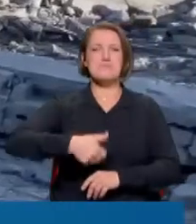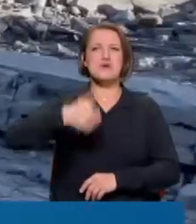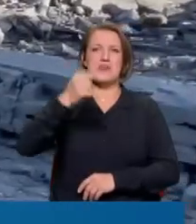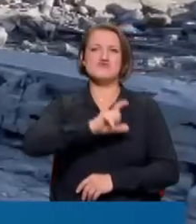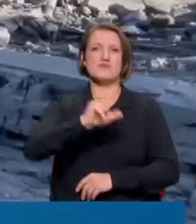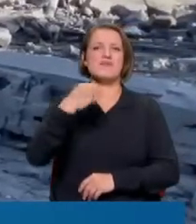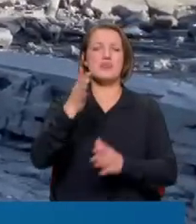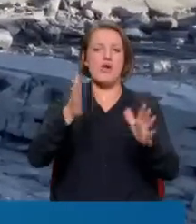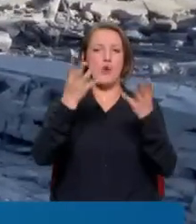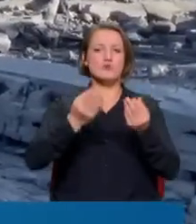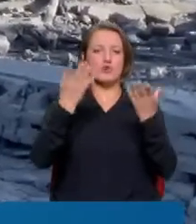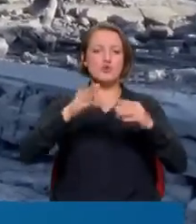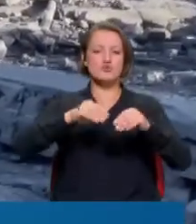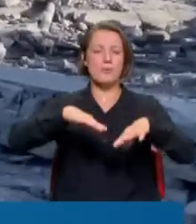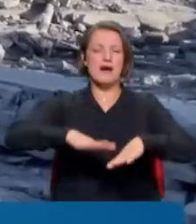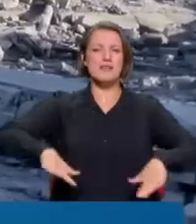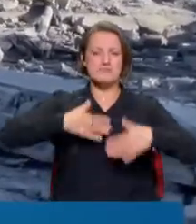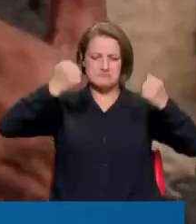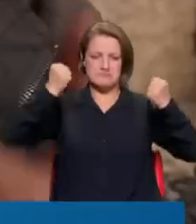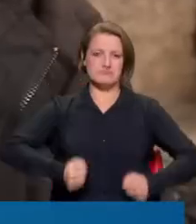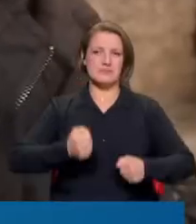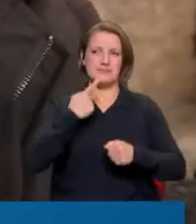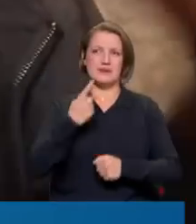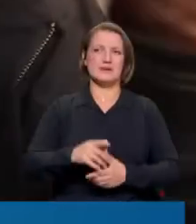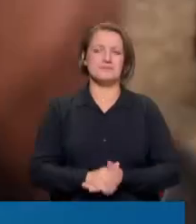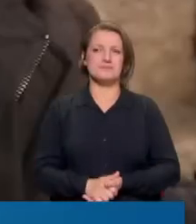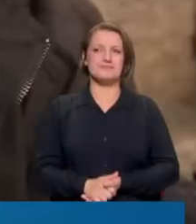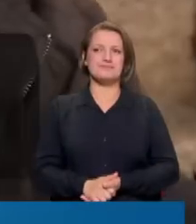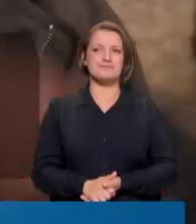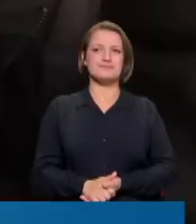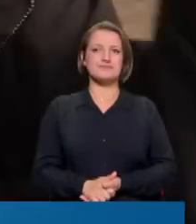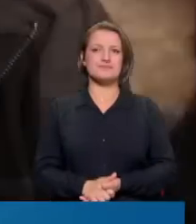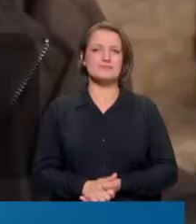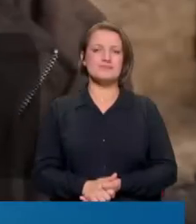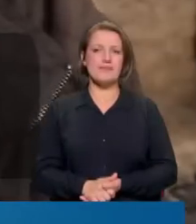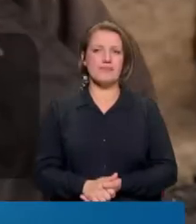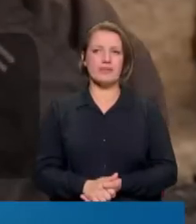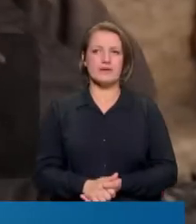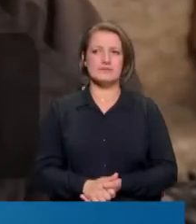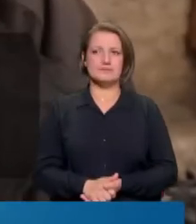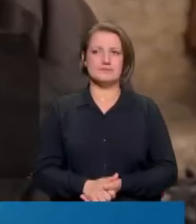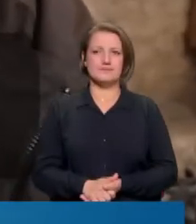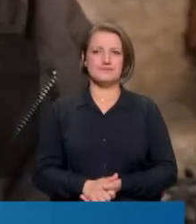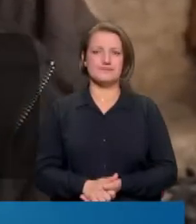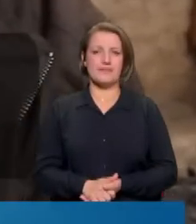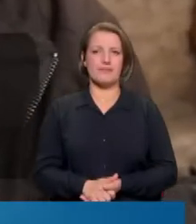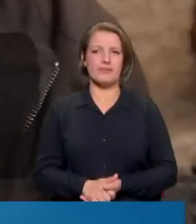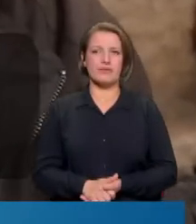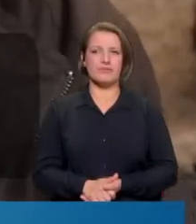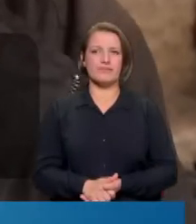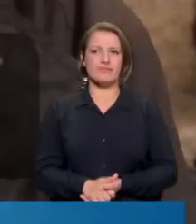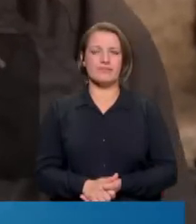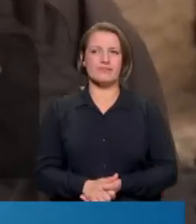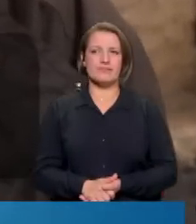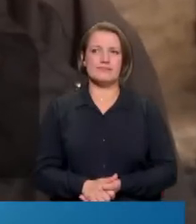verdi ne olursa olsun topraklarımızda kalacağız Dedi nereye gidelim gidecek yerimiz mi var bu millet